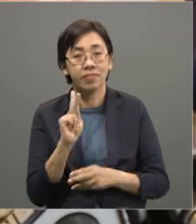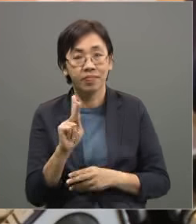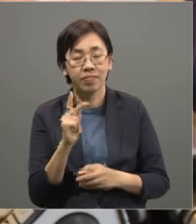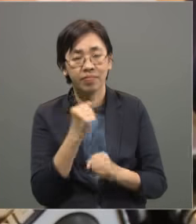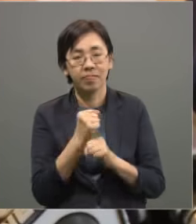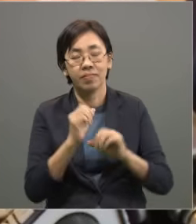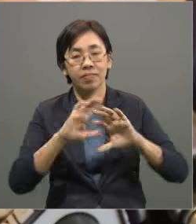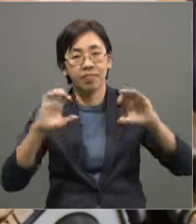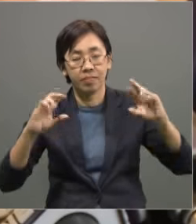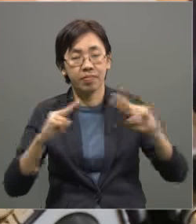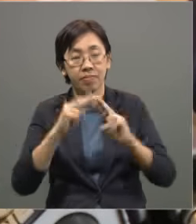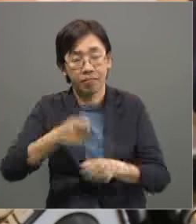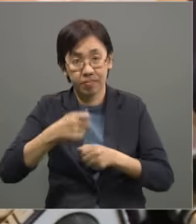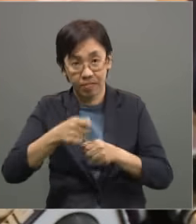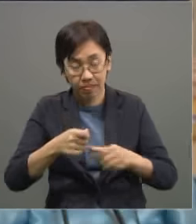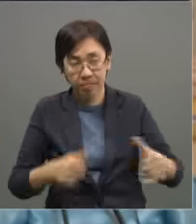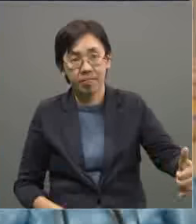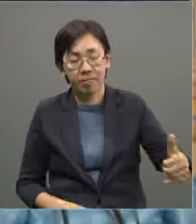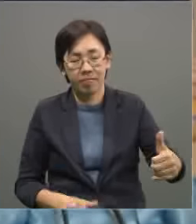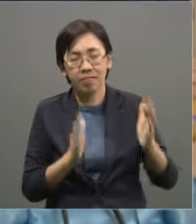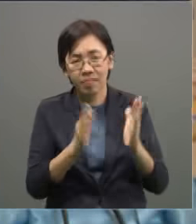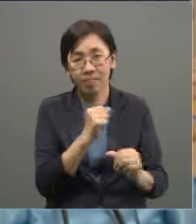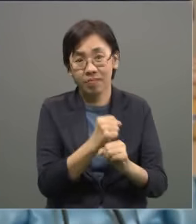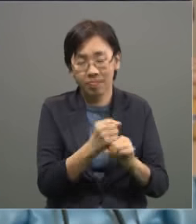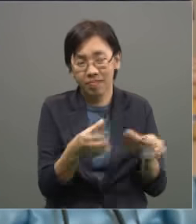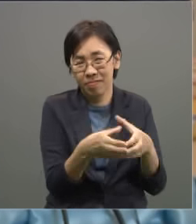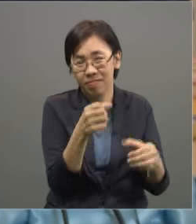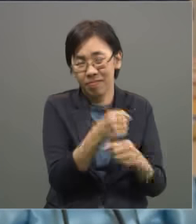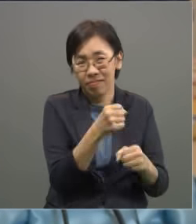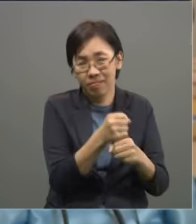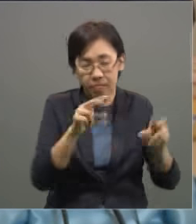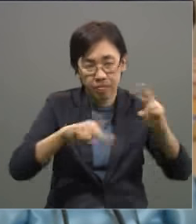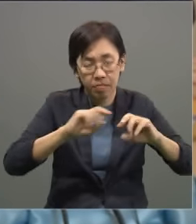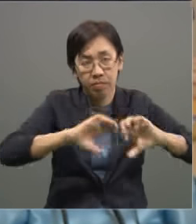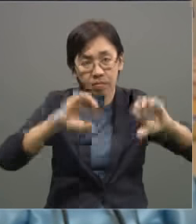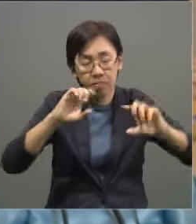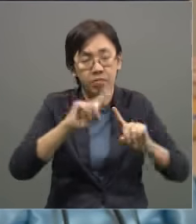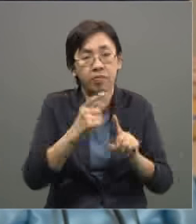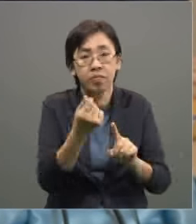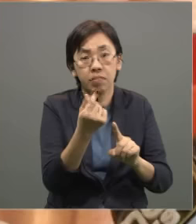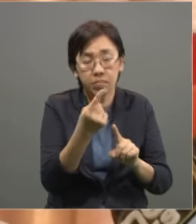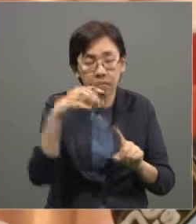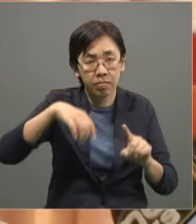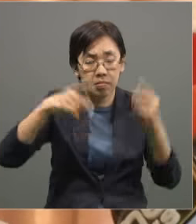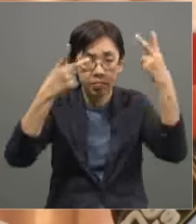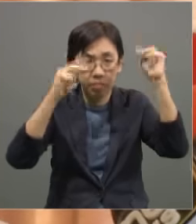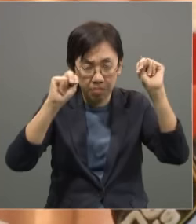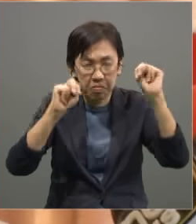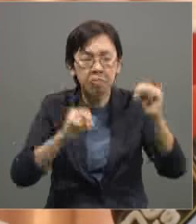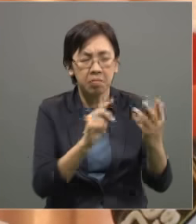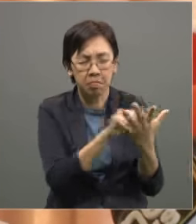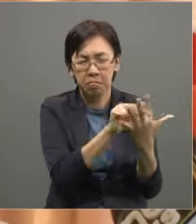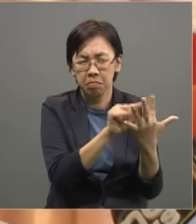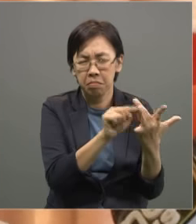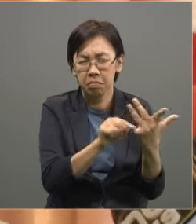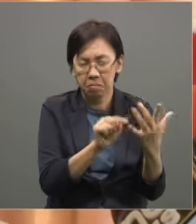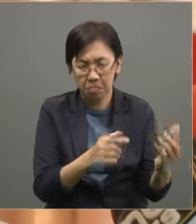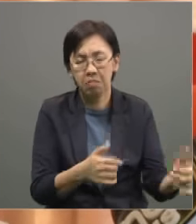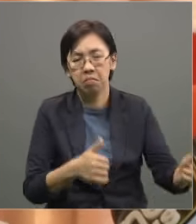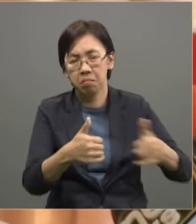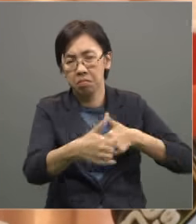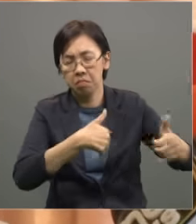การกระทรวงเกษตรและสหกรณ์อีก1รายและเจ้าหน้าที่คณะทำงานเขตตรวจราชการที่11สำนักนายกรัฐมนตรีอีกหลายรายนะครับซึ่ง